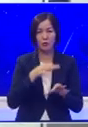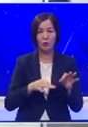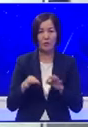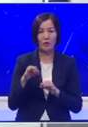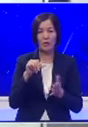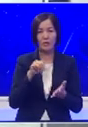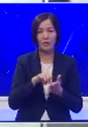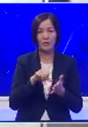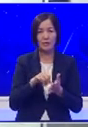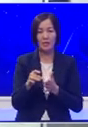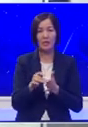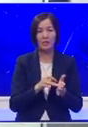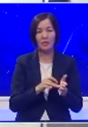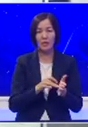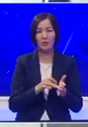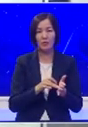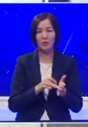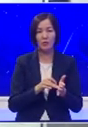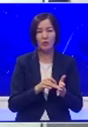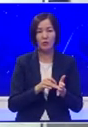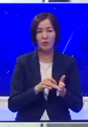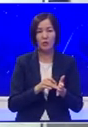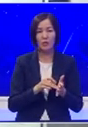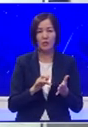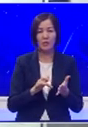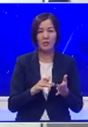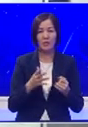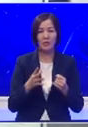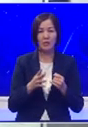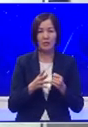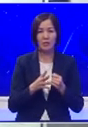кейін тікелей өндіріске барып, далаға